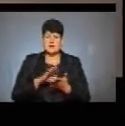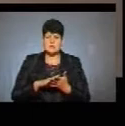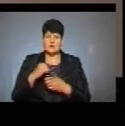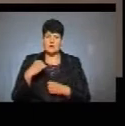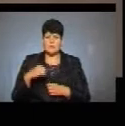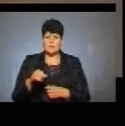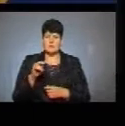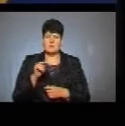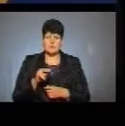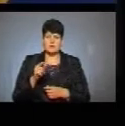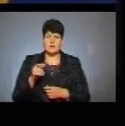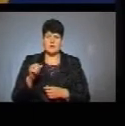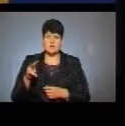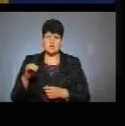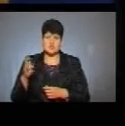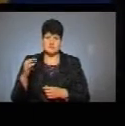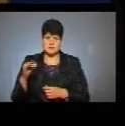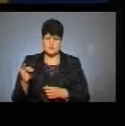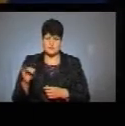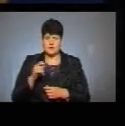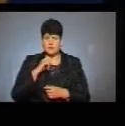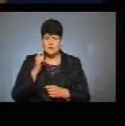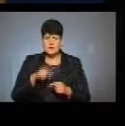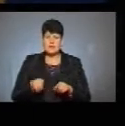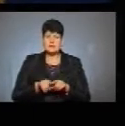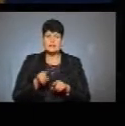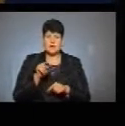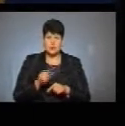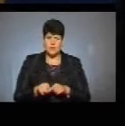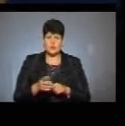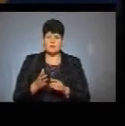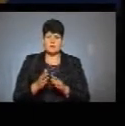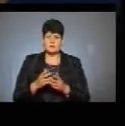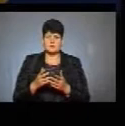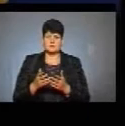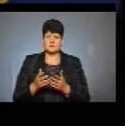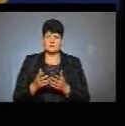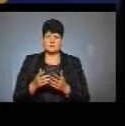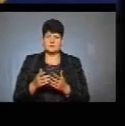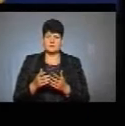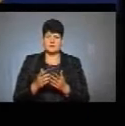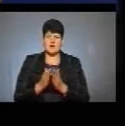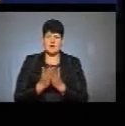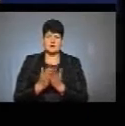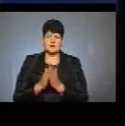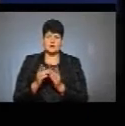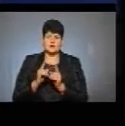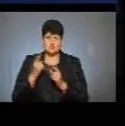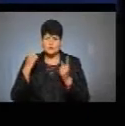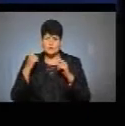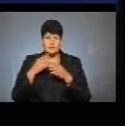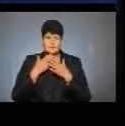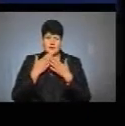Павло Горішевський. В Україні такої колекції артбуків дійсно немає, і